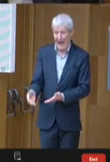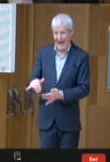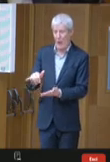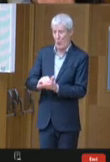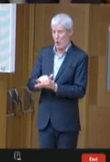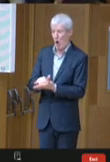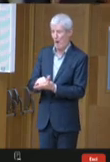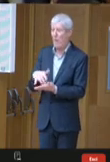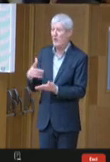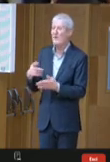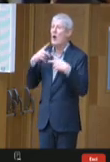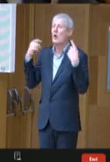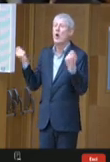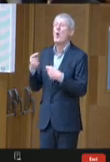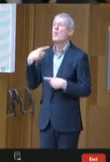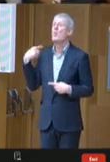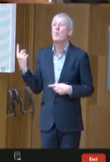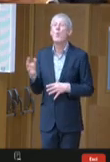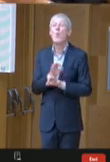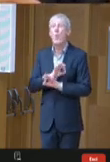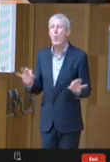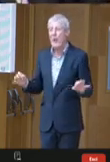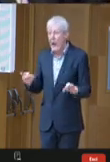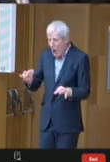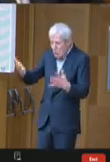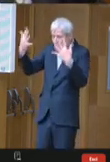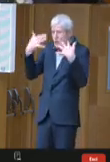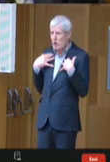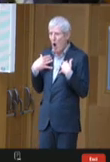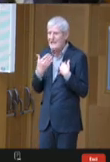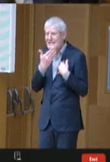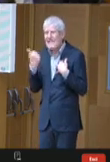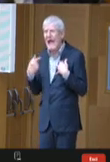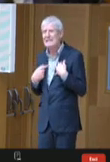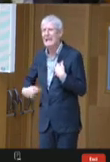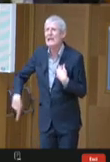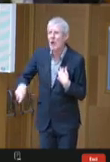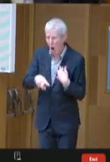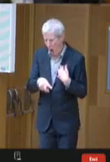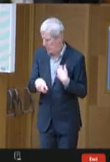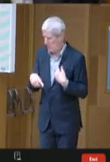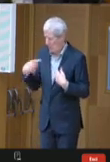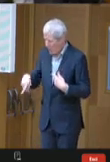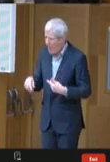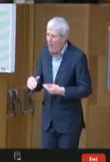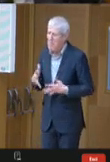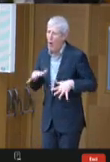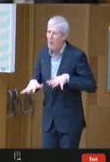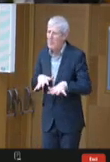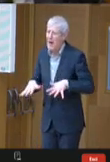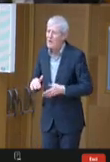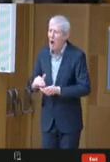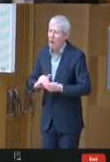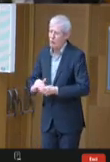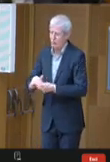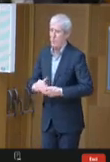quello slogan, il nulla su di noi senza di noi, che è stato quel movimento associativo globale che ha portato